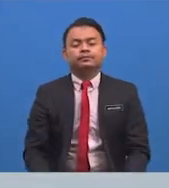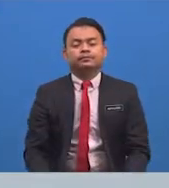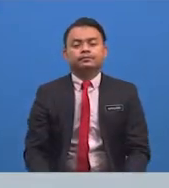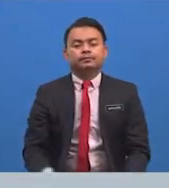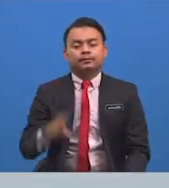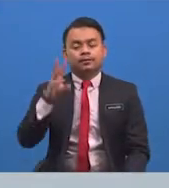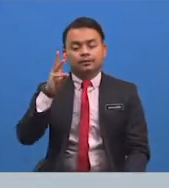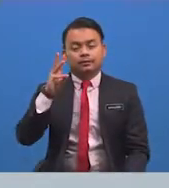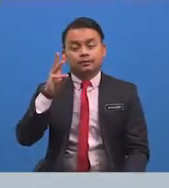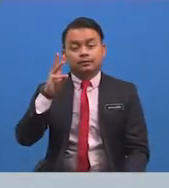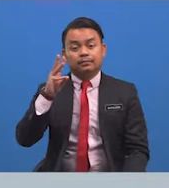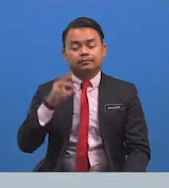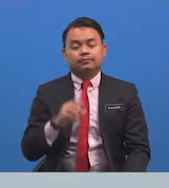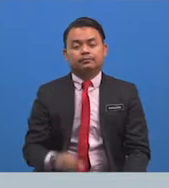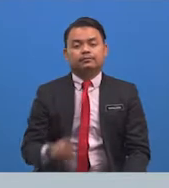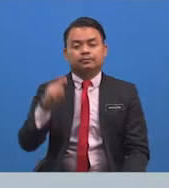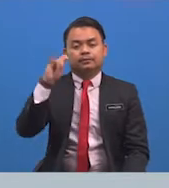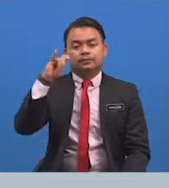6 tips tersebut ialah